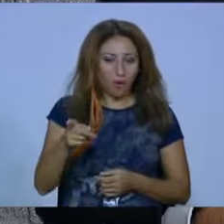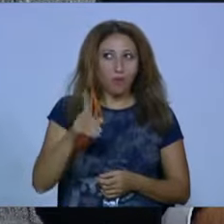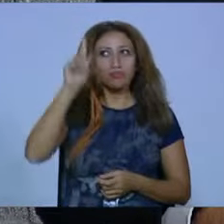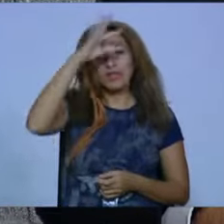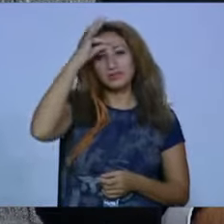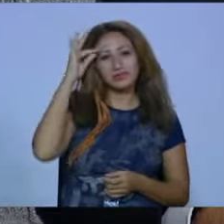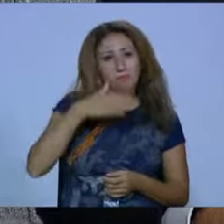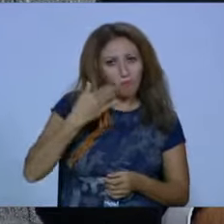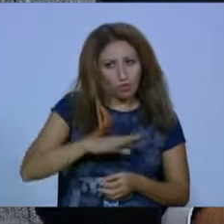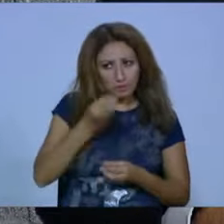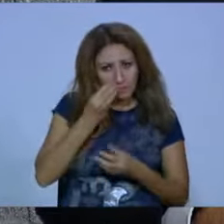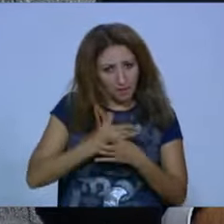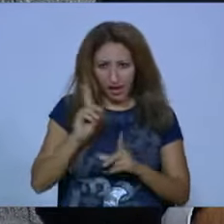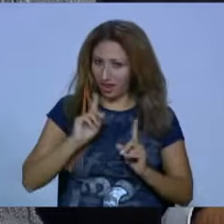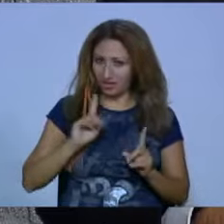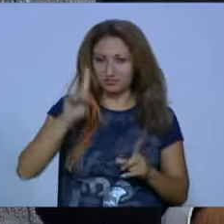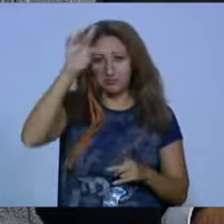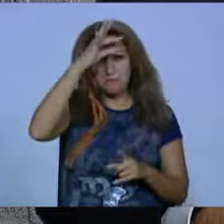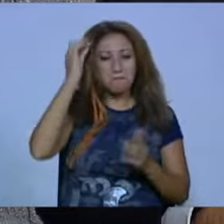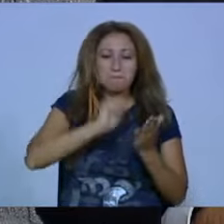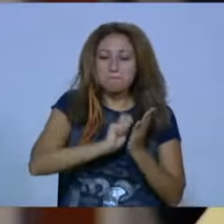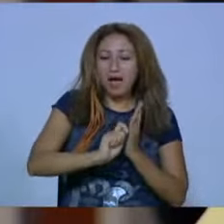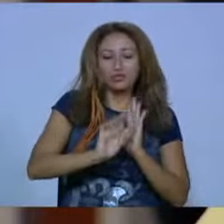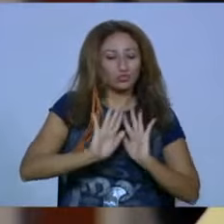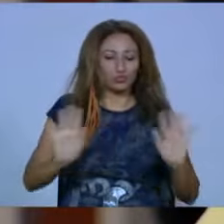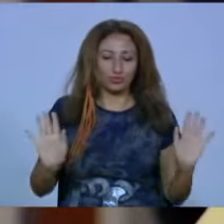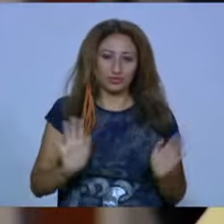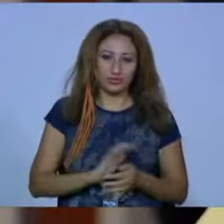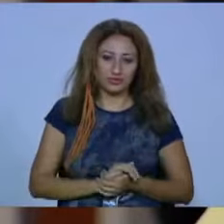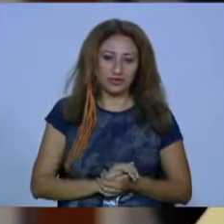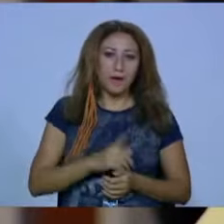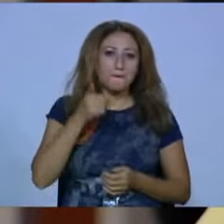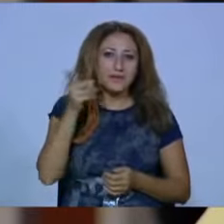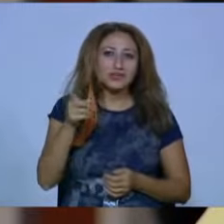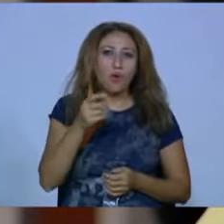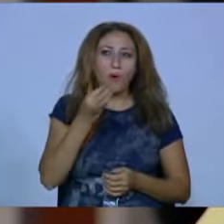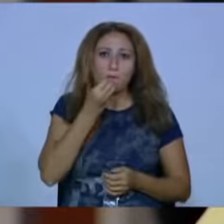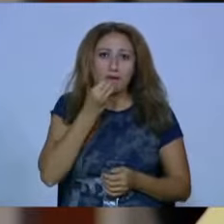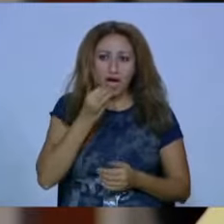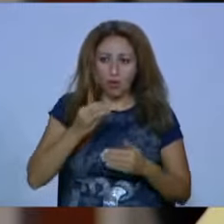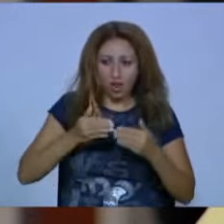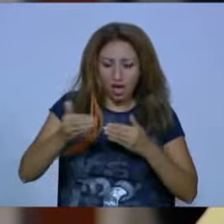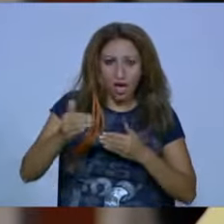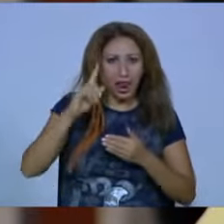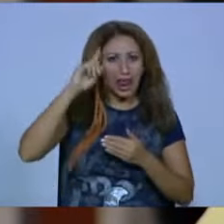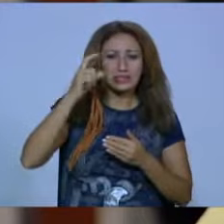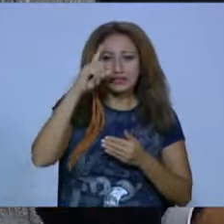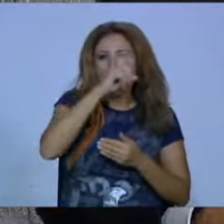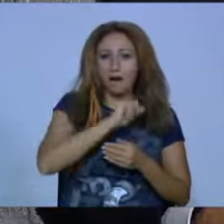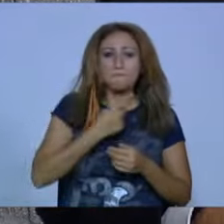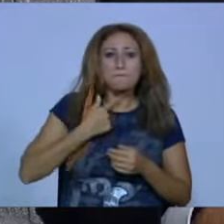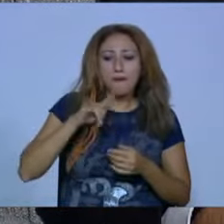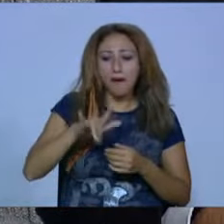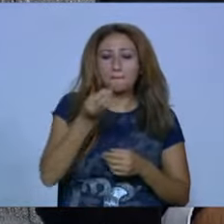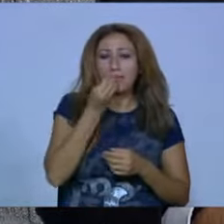الاول وفي الاخر طبعا دي في ايد ربنا سبحانه وتعالى، لكن حتة المحافظة كان فيها صعوبة كبيرة عند علاء يعني الله يرحمه.